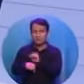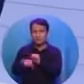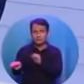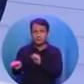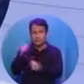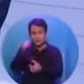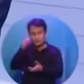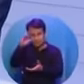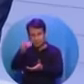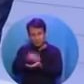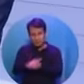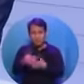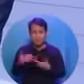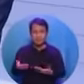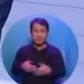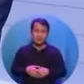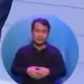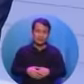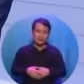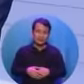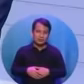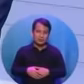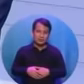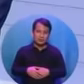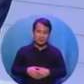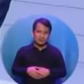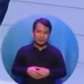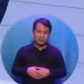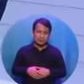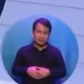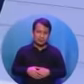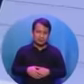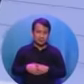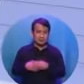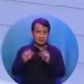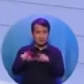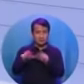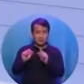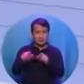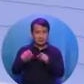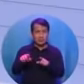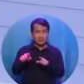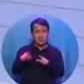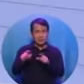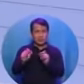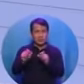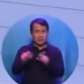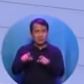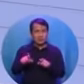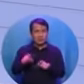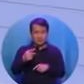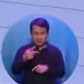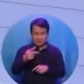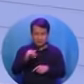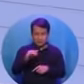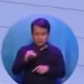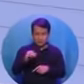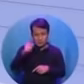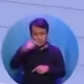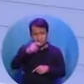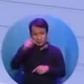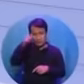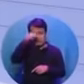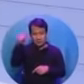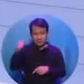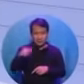sir, ni mister? Ano po? Magtitinda po ng chicken po. Oh! Ano po? Dito po. Chicken? Nawala